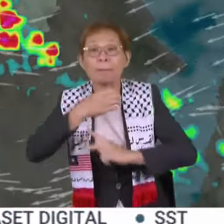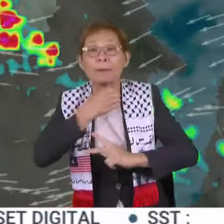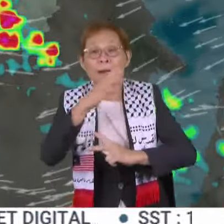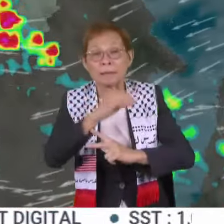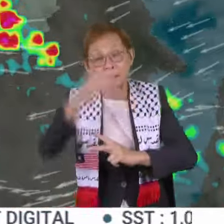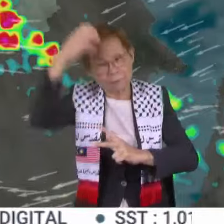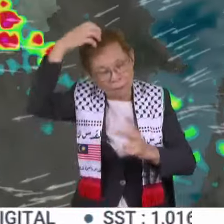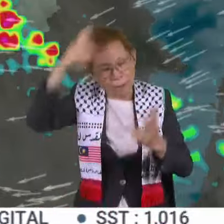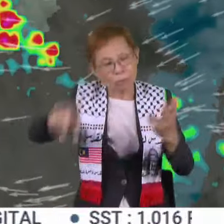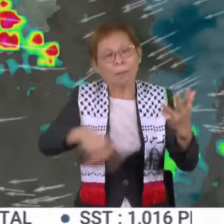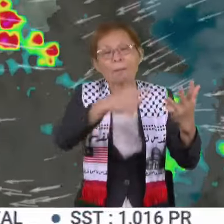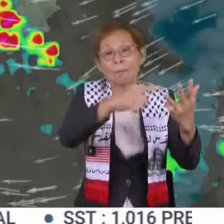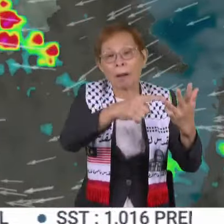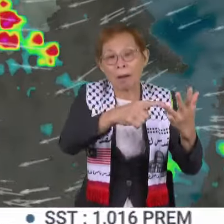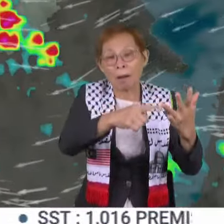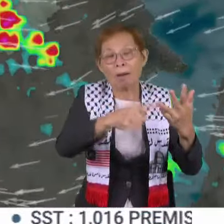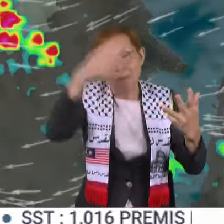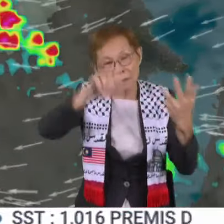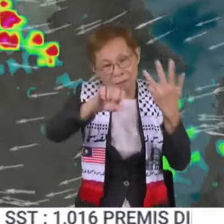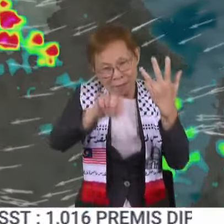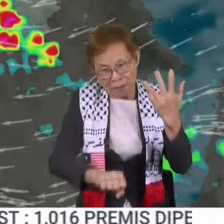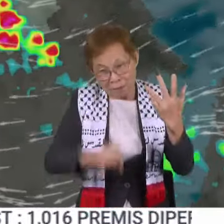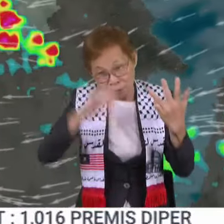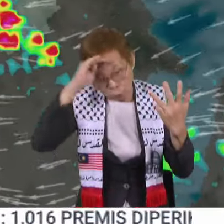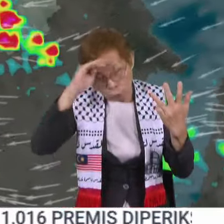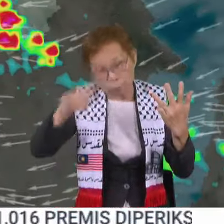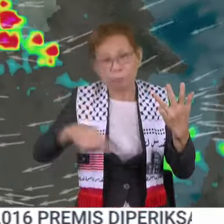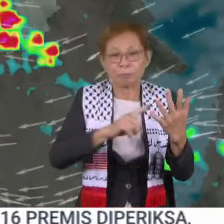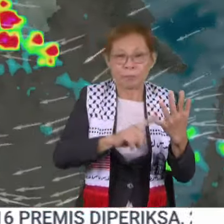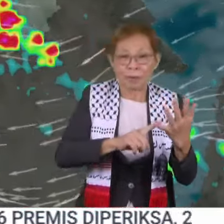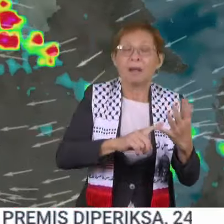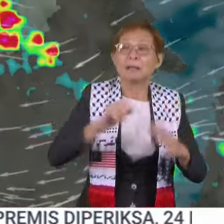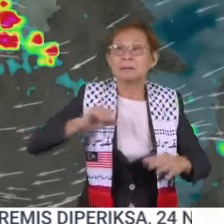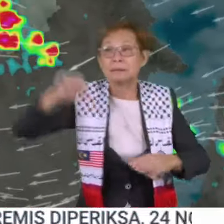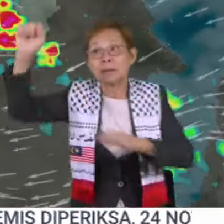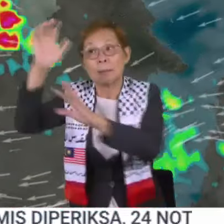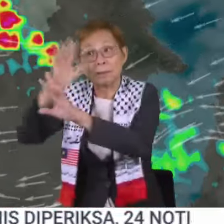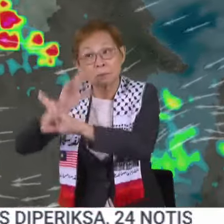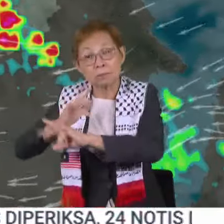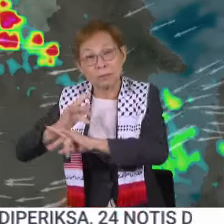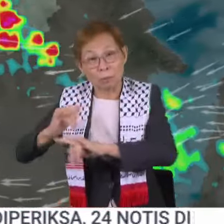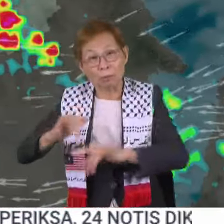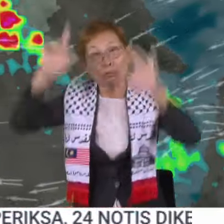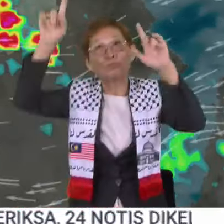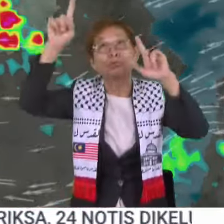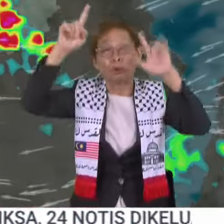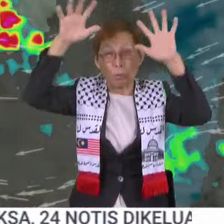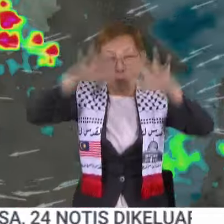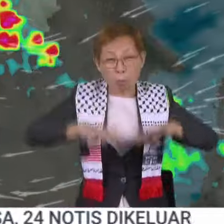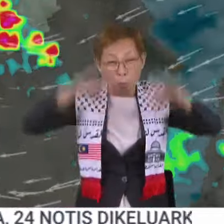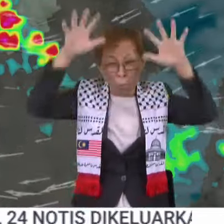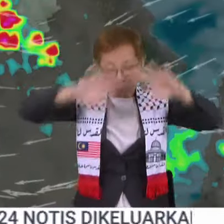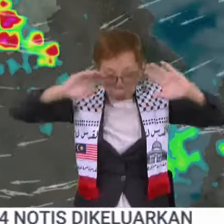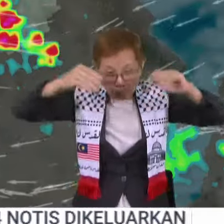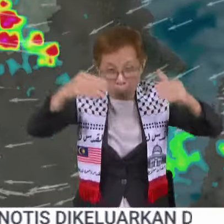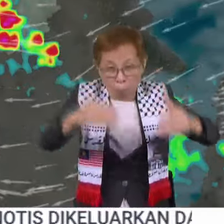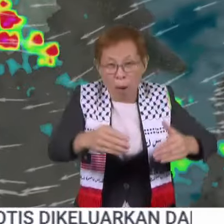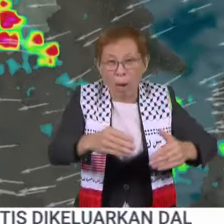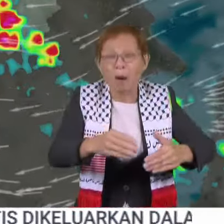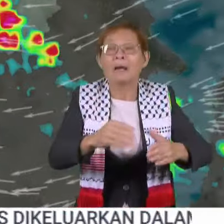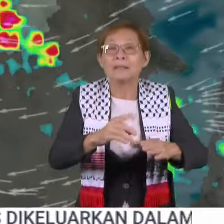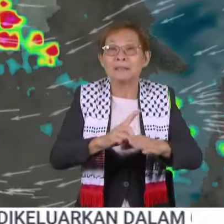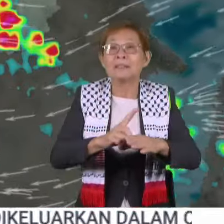dan juga Selangor serta melibatkan kawasan di selatan Negeri Johor manakala di Sabah dan Sarawak keadaan cuaca hujan jangan lebih tertumpu di sekitar